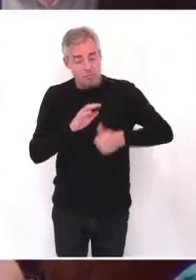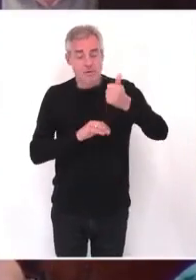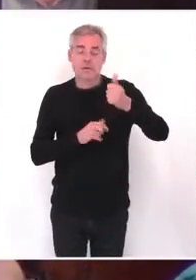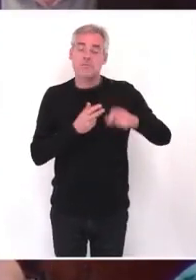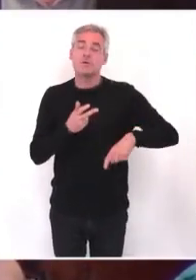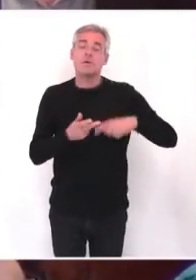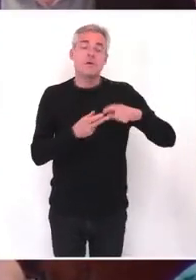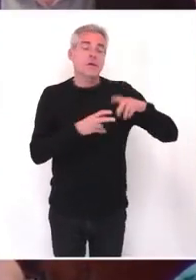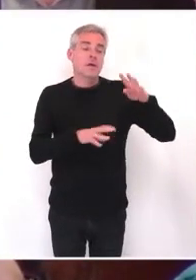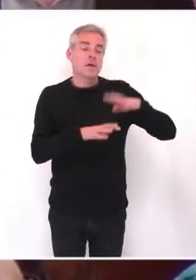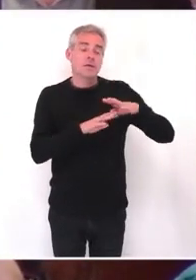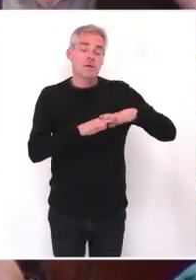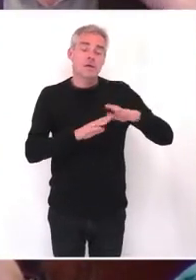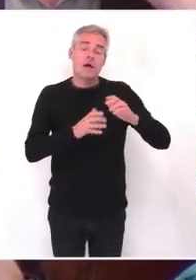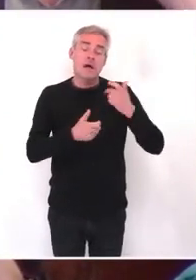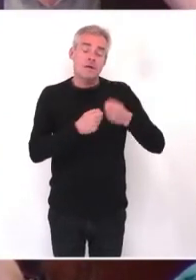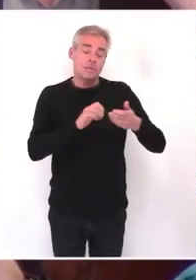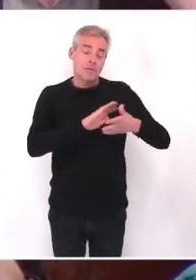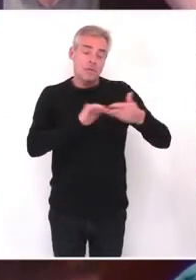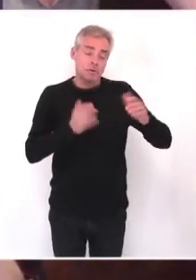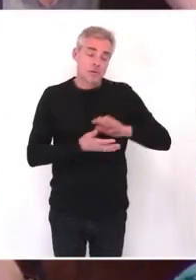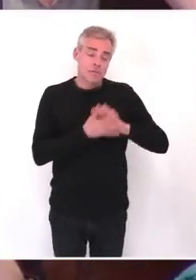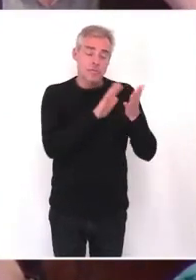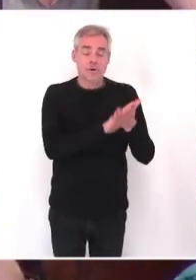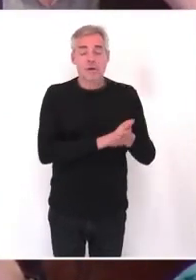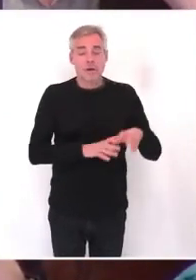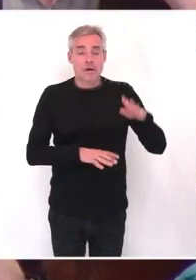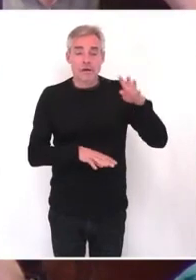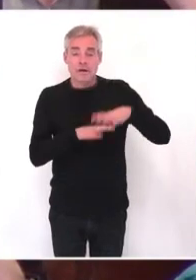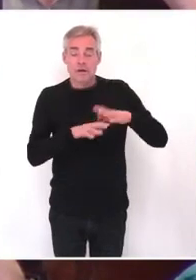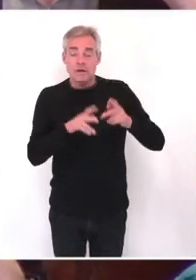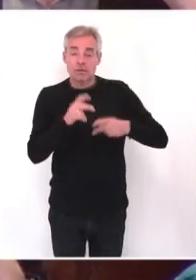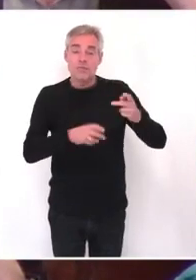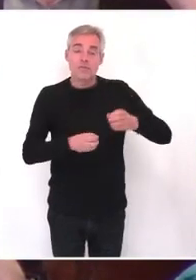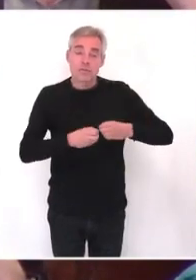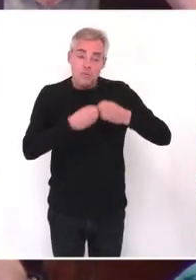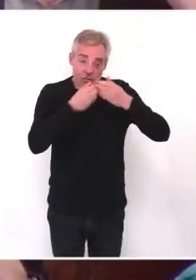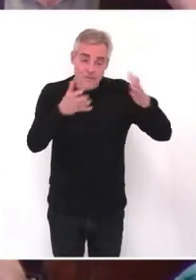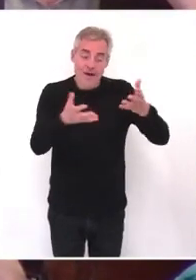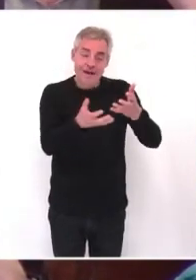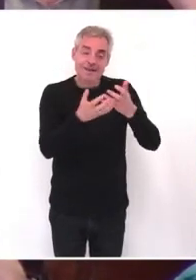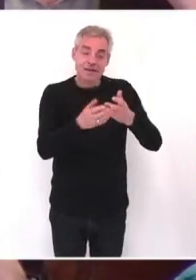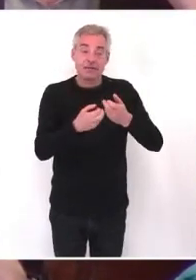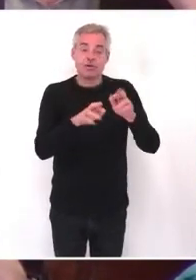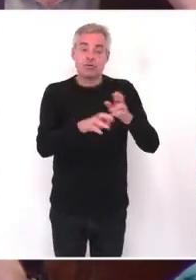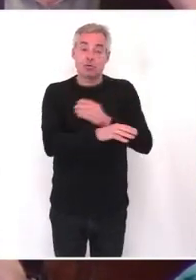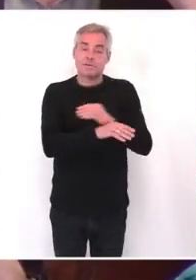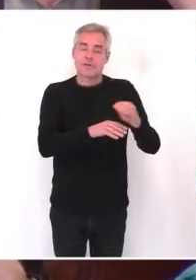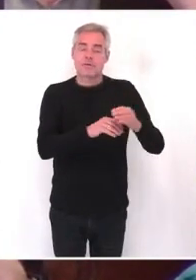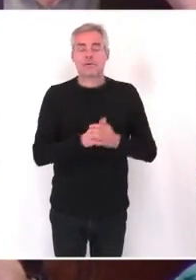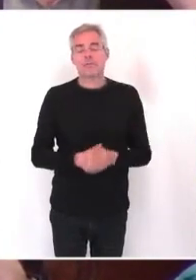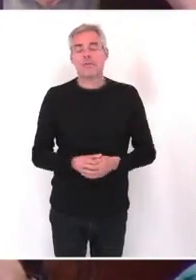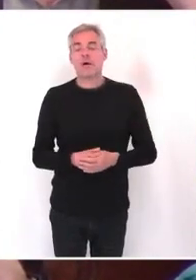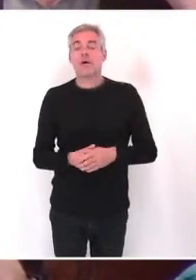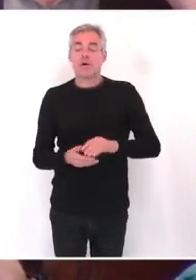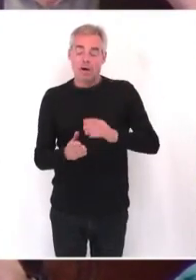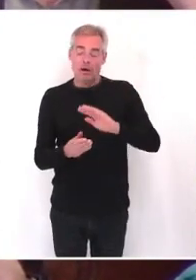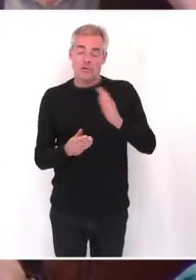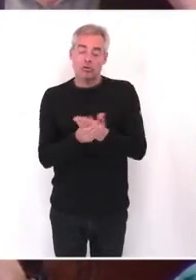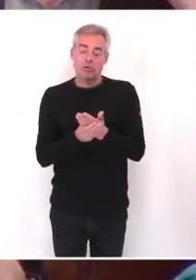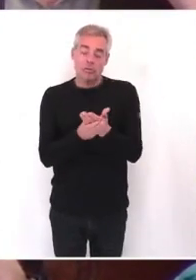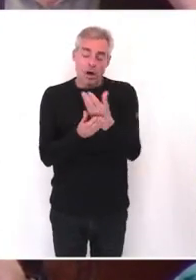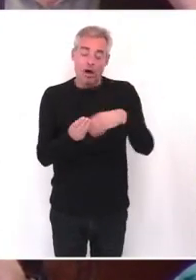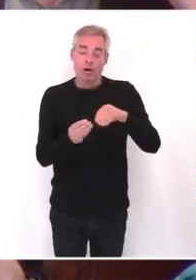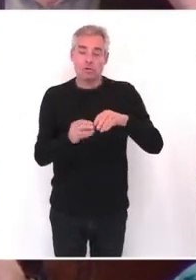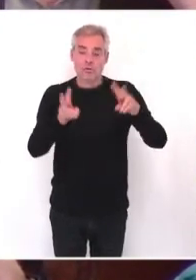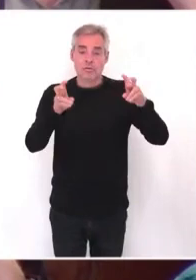adaptés aux transitions, des quartiers plus ouverts, plus attractifs et plus sûrs. Notre document métropolitain y ajoute un axe